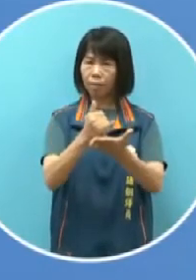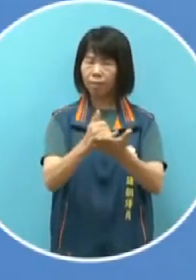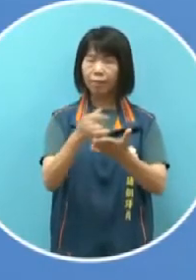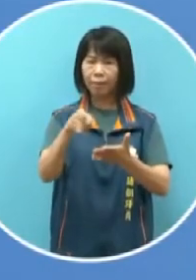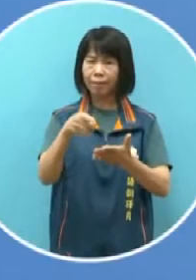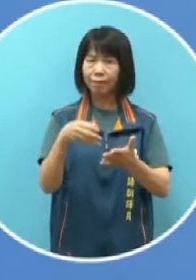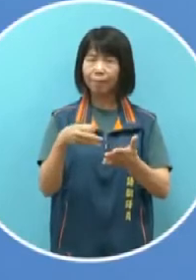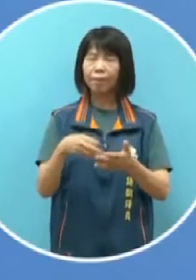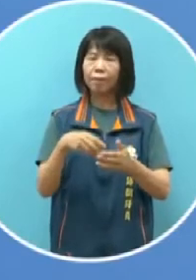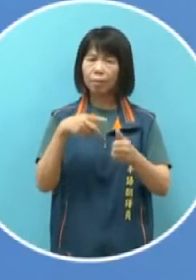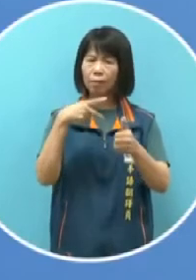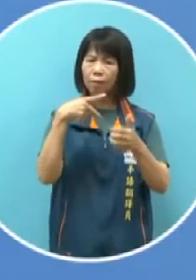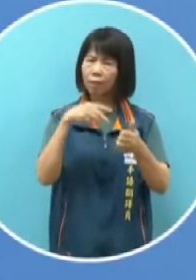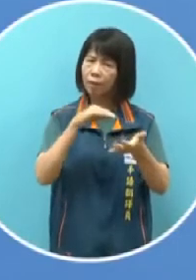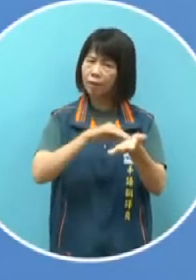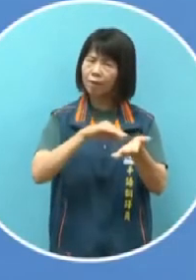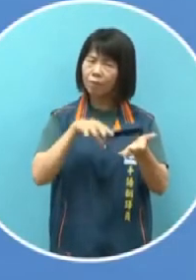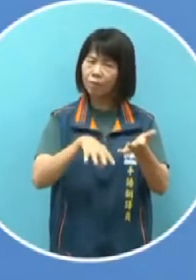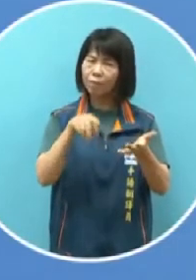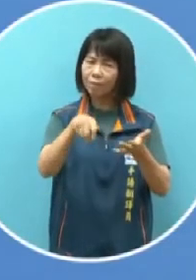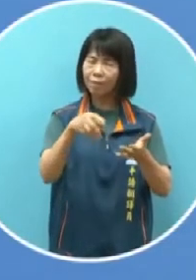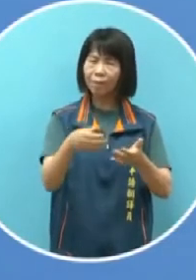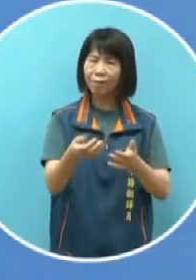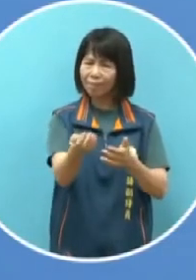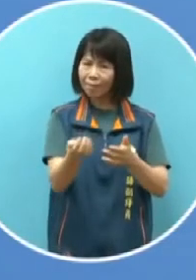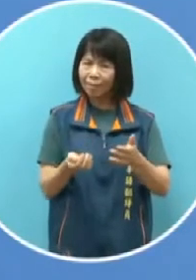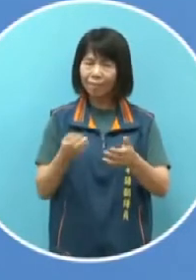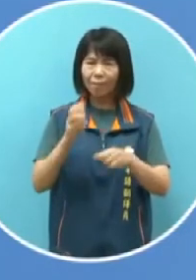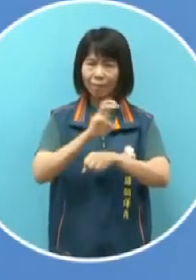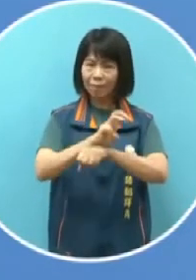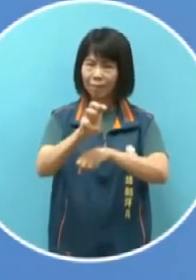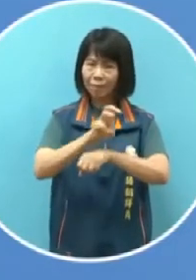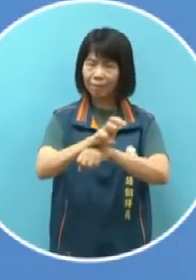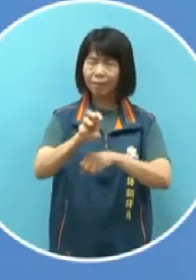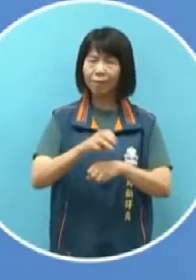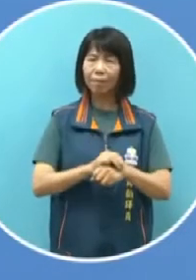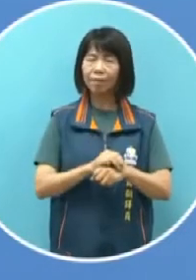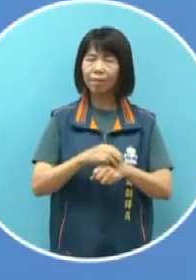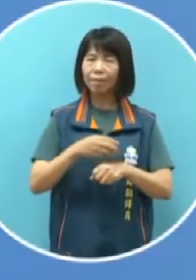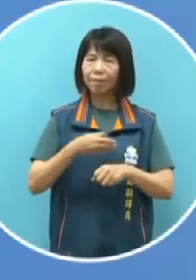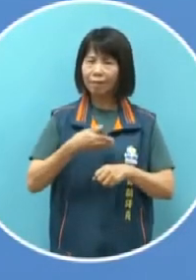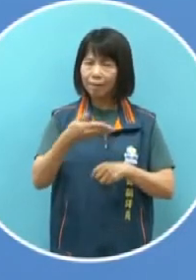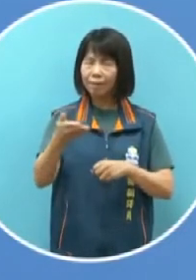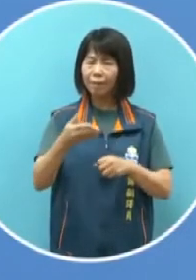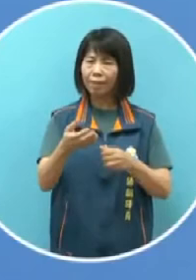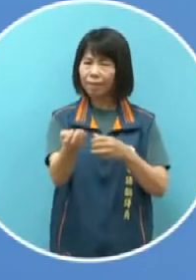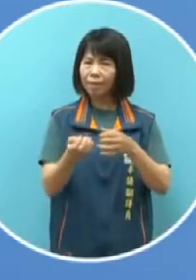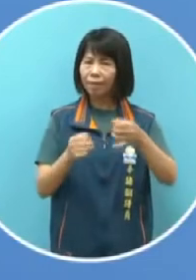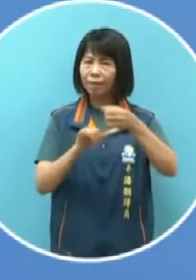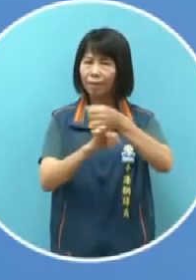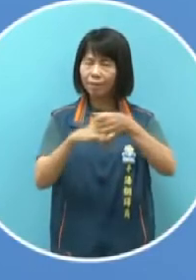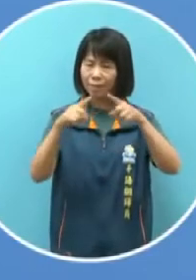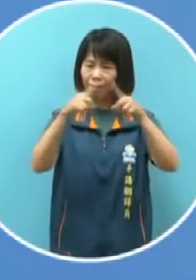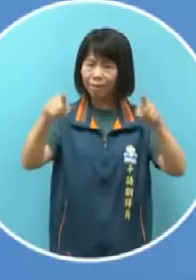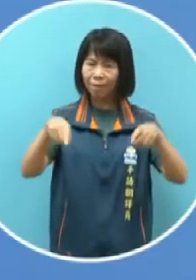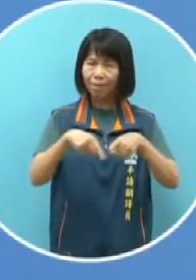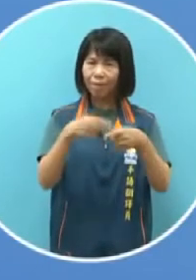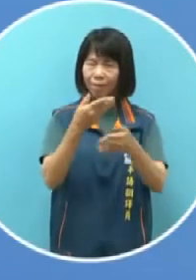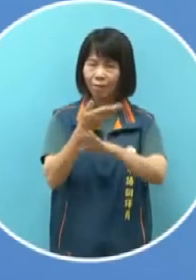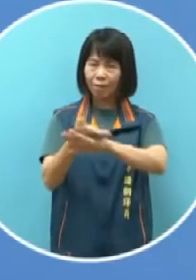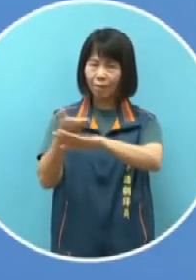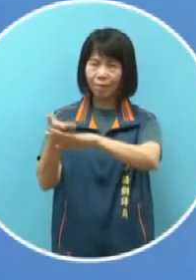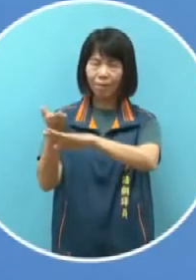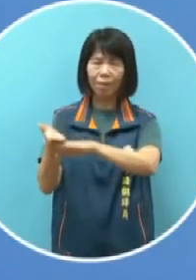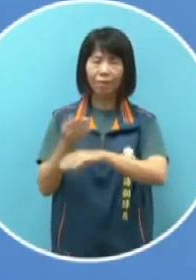接种站啊，在开站前30分钟哈，我们会放这个预约的表单在我们的这